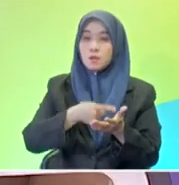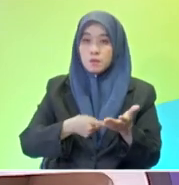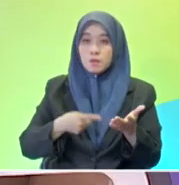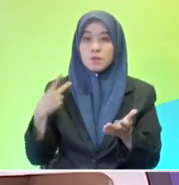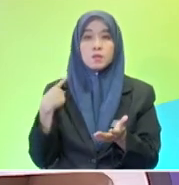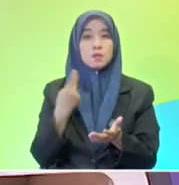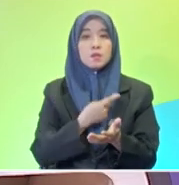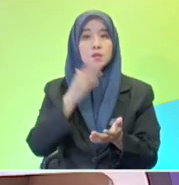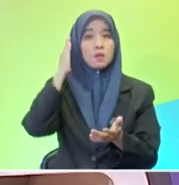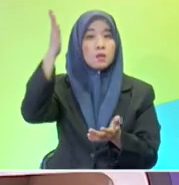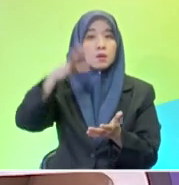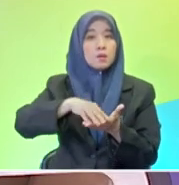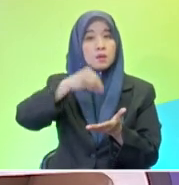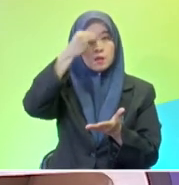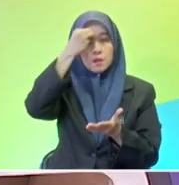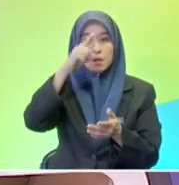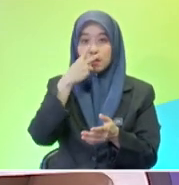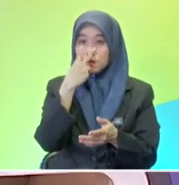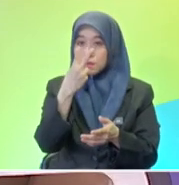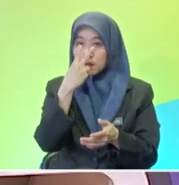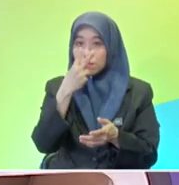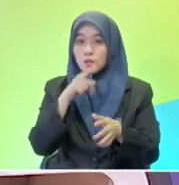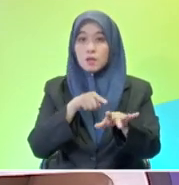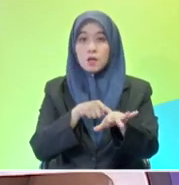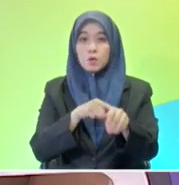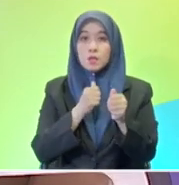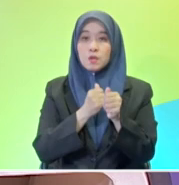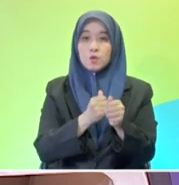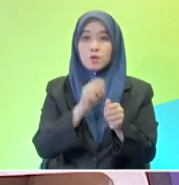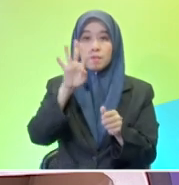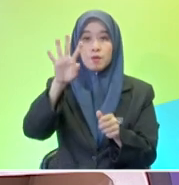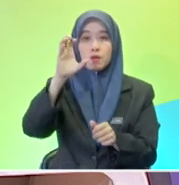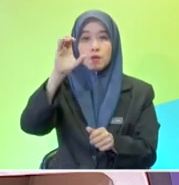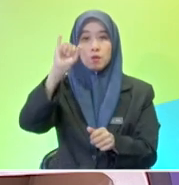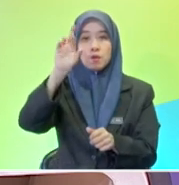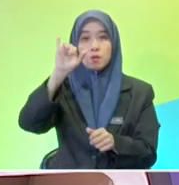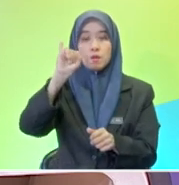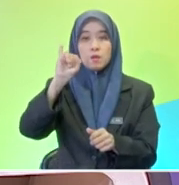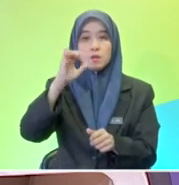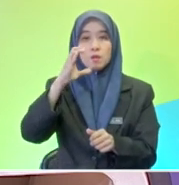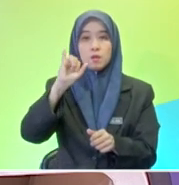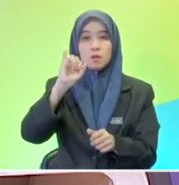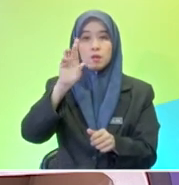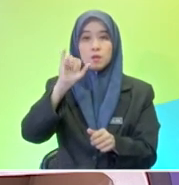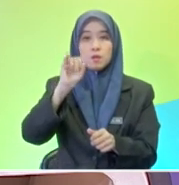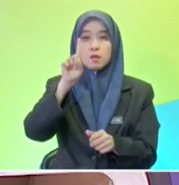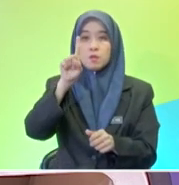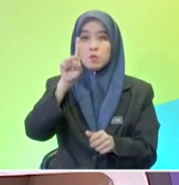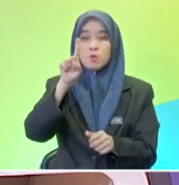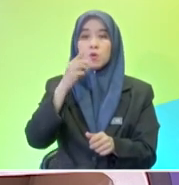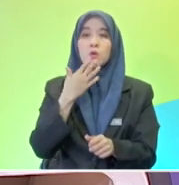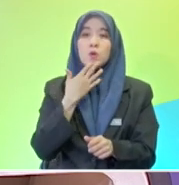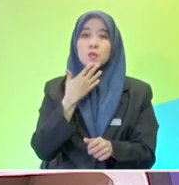belajar melihat daun ni mengikut empat ciri jadi ciri yang pertama yang kita akan belajar hari ini ialah antaranya ialah